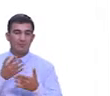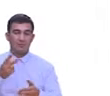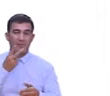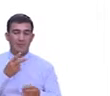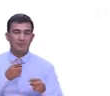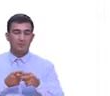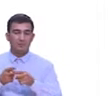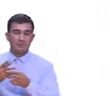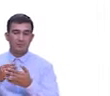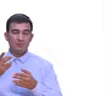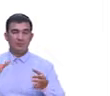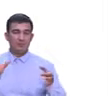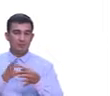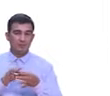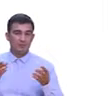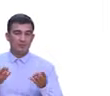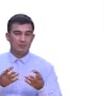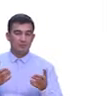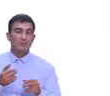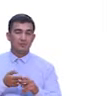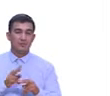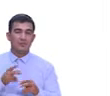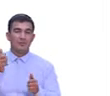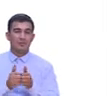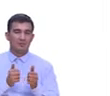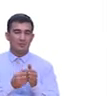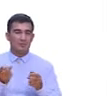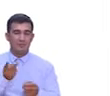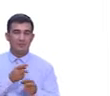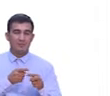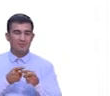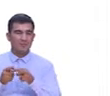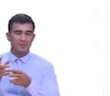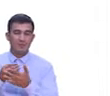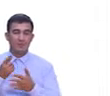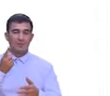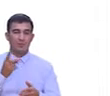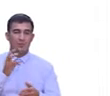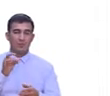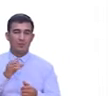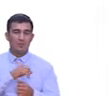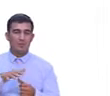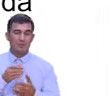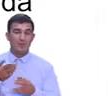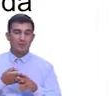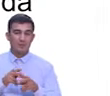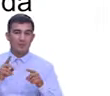İkkita kesmani o'zaro taqqoslash uchun har ikkala kesmani bitta nurning ustiga